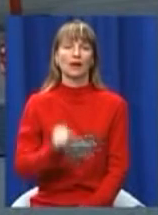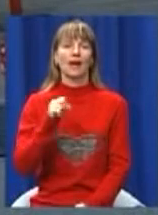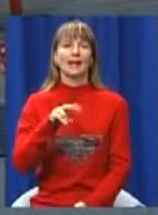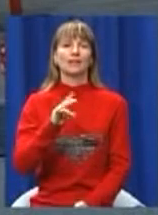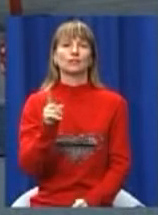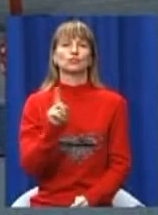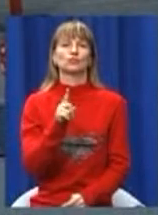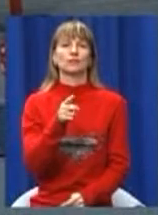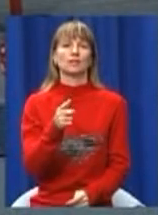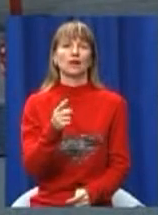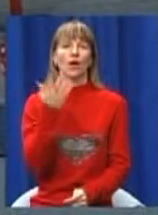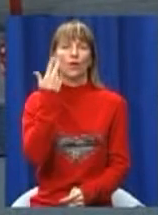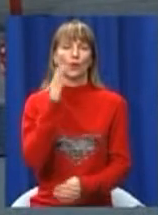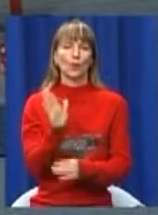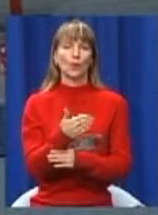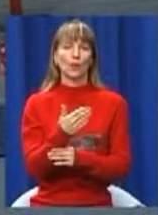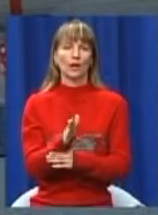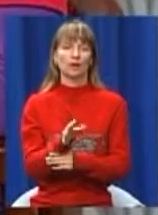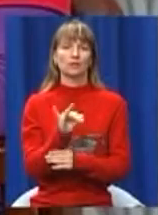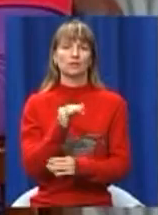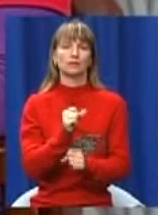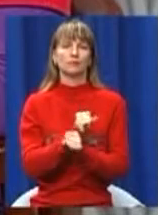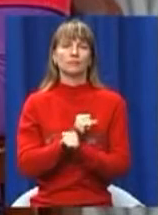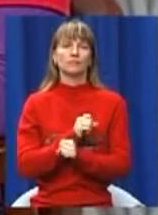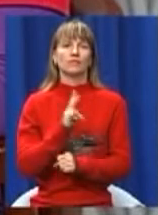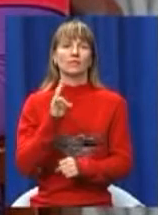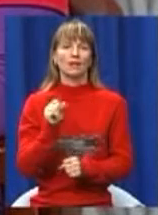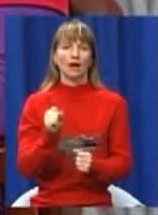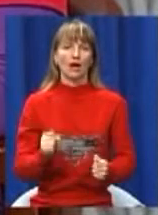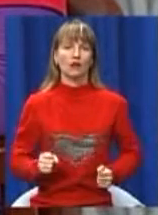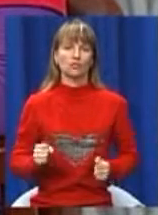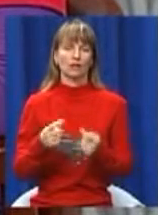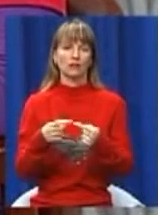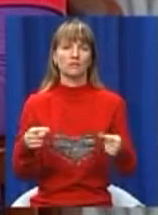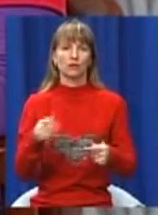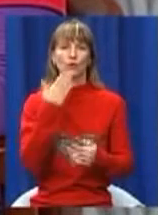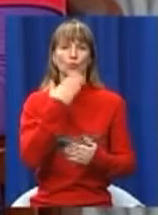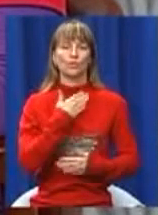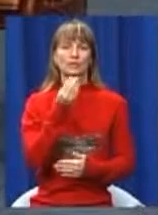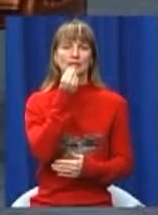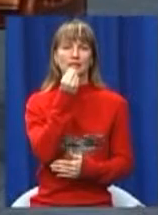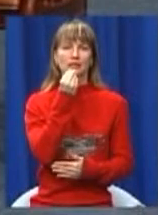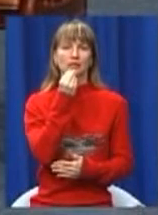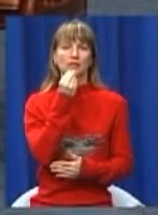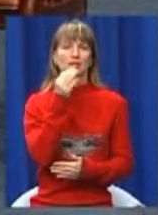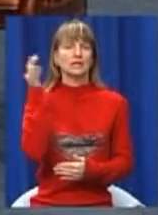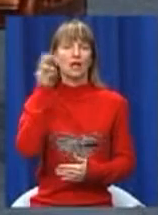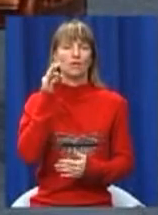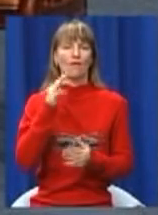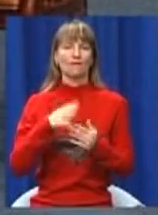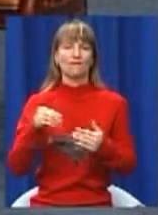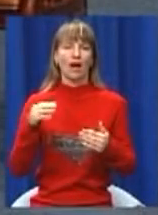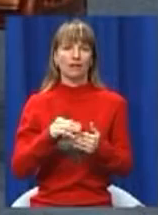Алінка, а що ти зазвичай, коли гуляєш там, або відпочиваєш на атракціонах, полюбляєш ти їсти солодку